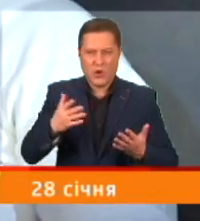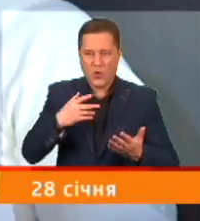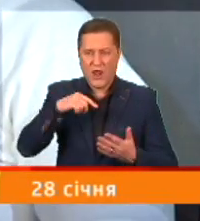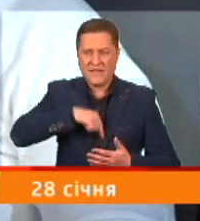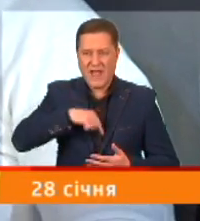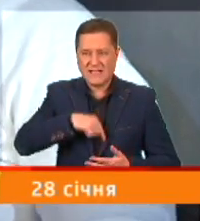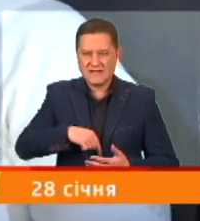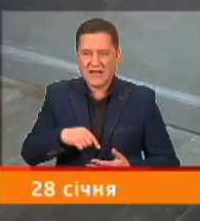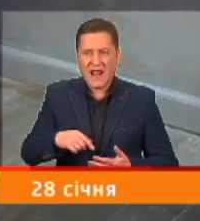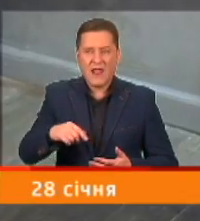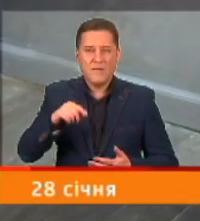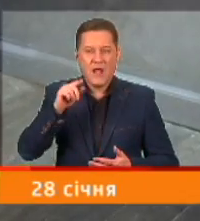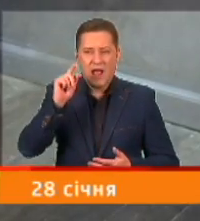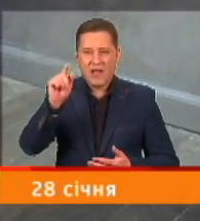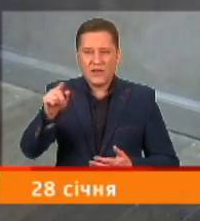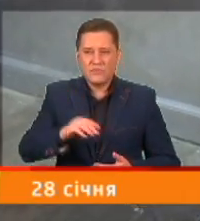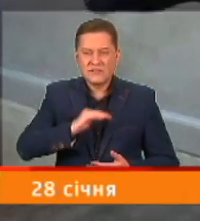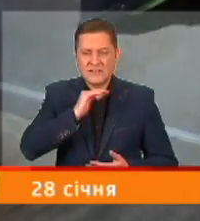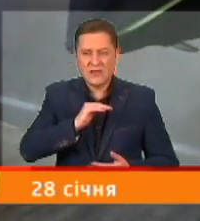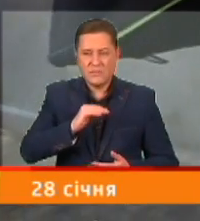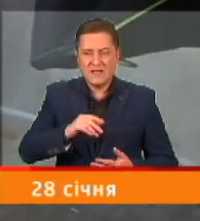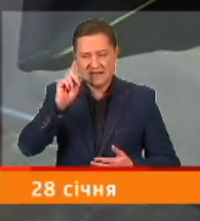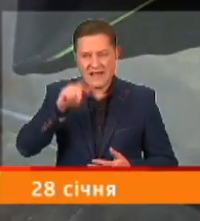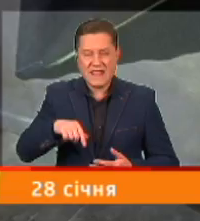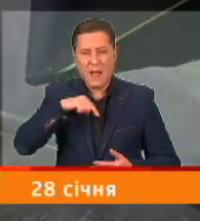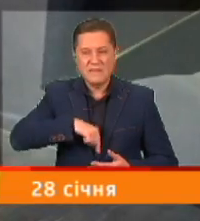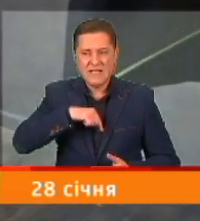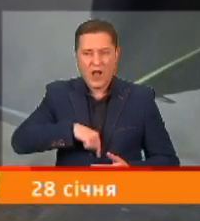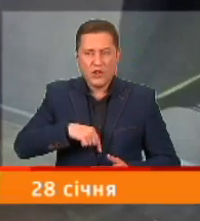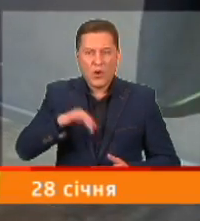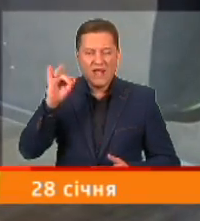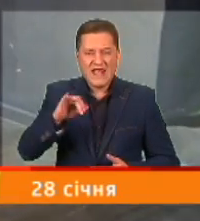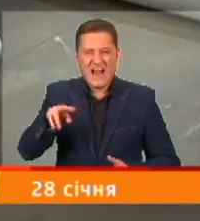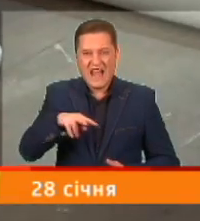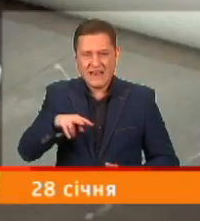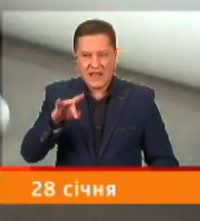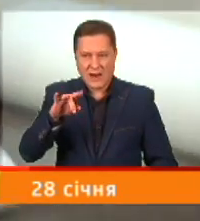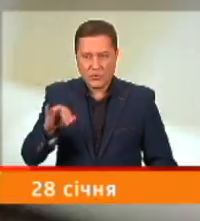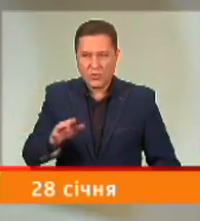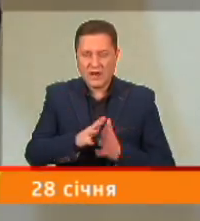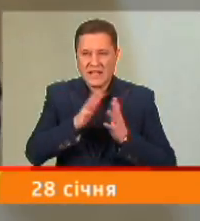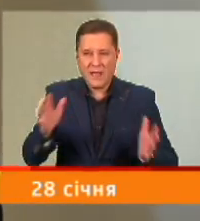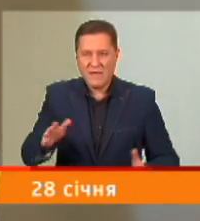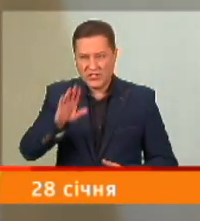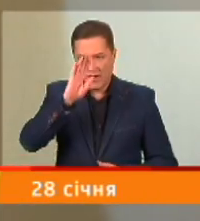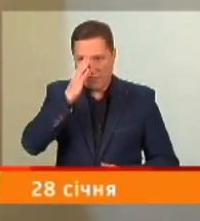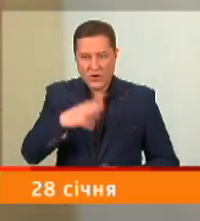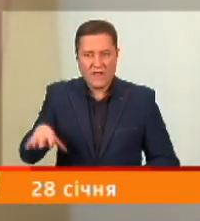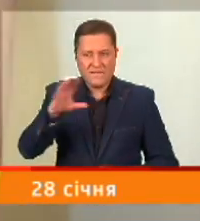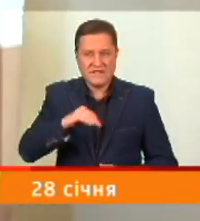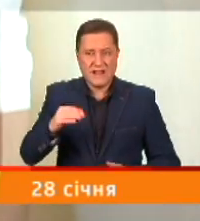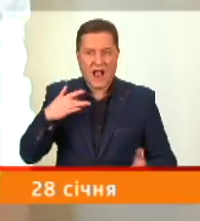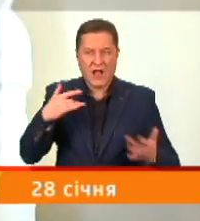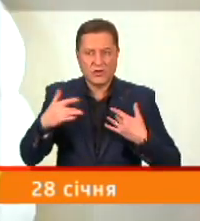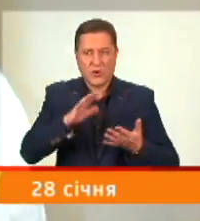втілення персонажу В'єтрова йому знадобилися знання психології та класичної літератури. А найбільшим ворогом всіх акторів Сергій